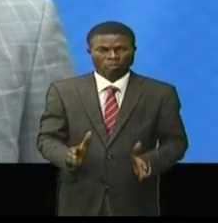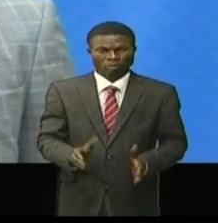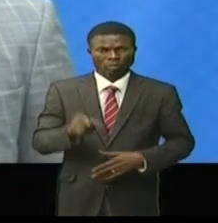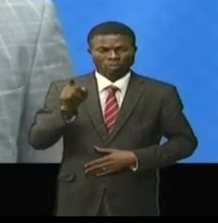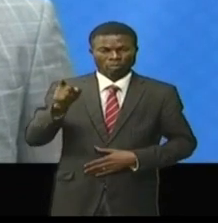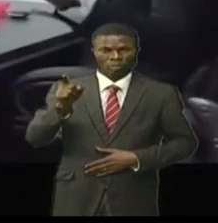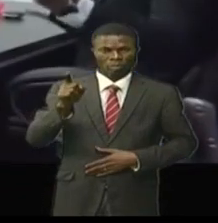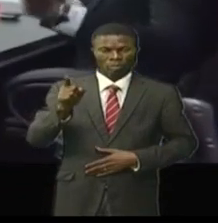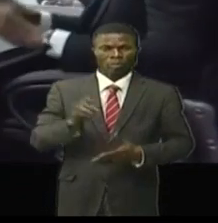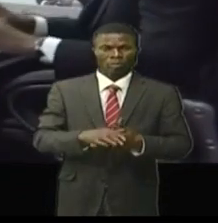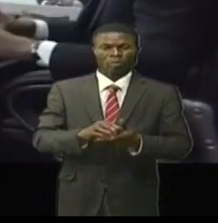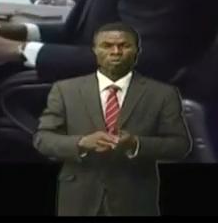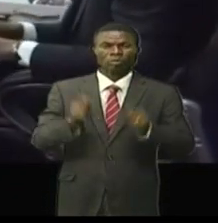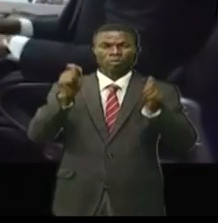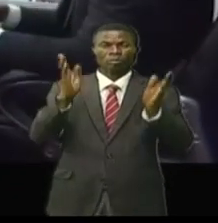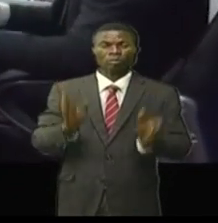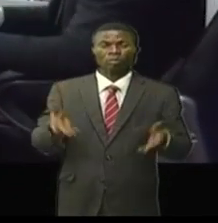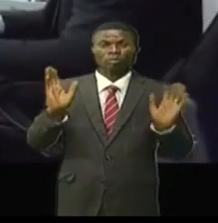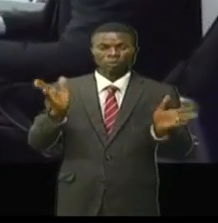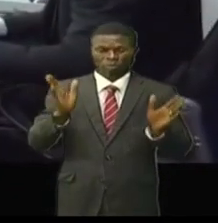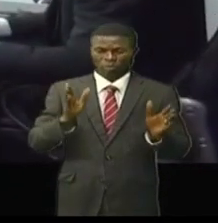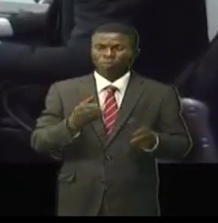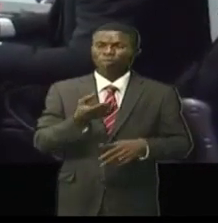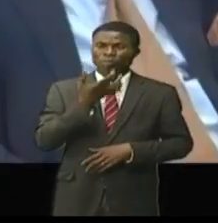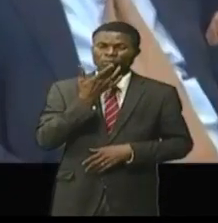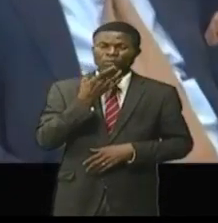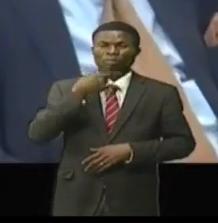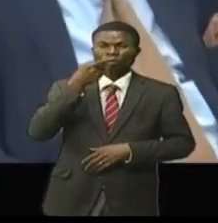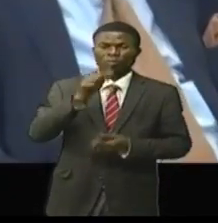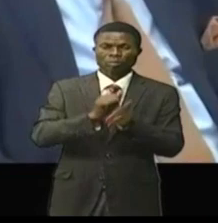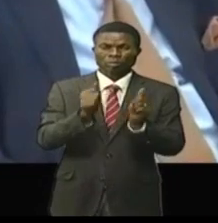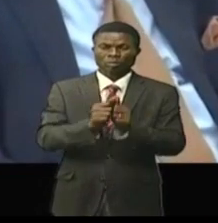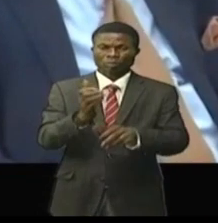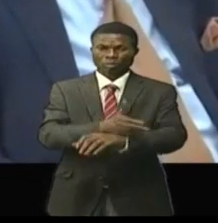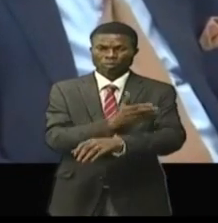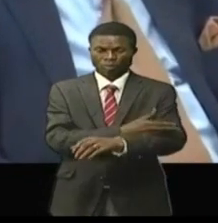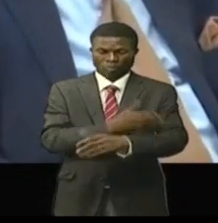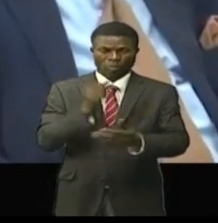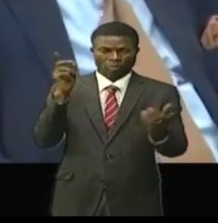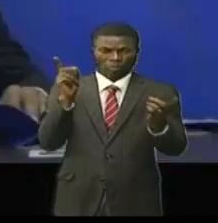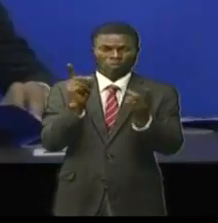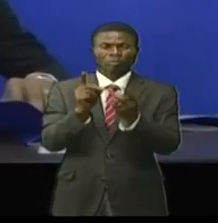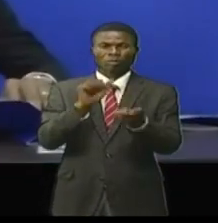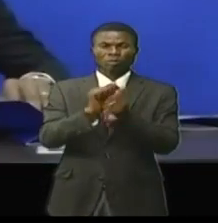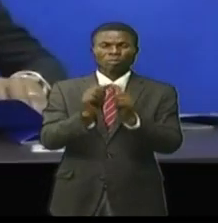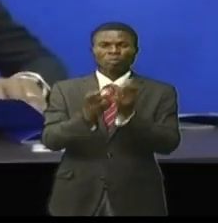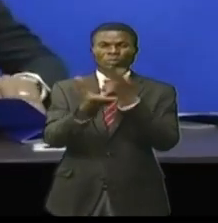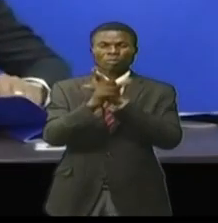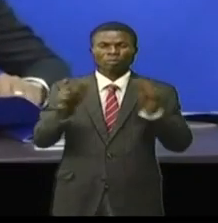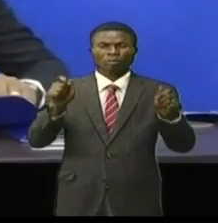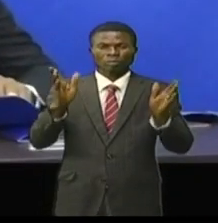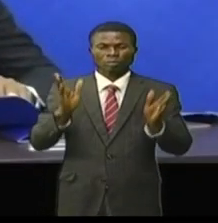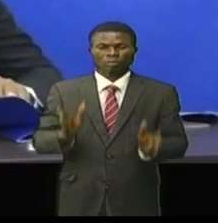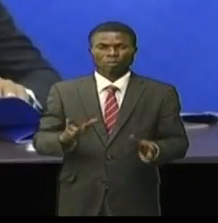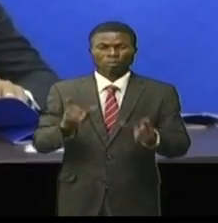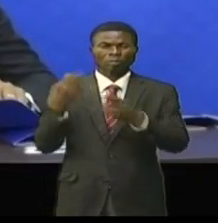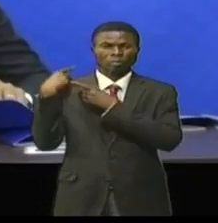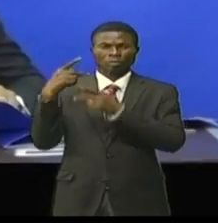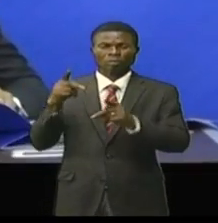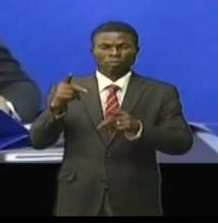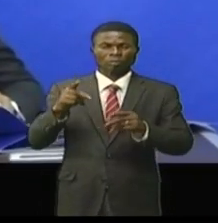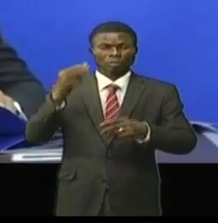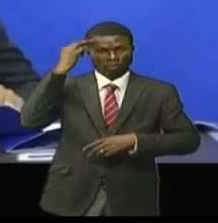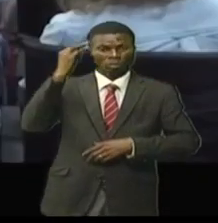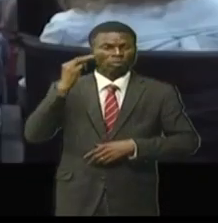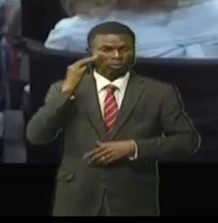de l'organisation Journalistes en danger a préféré évoquer les avancées déjà enregistrées en matière de la liberté de la presse depuis l'avènement de Patrick Muyaya à